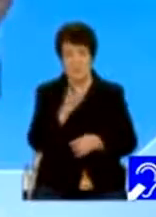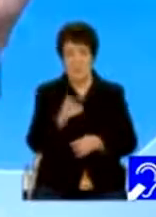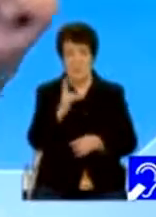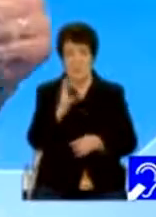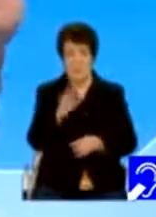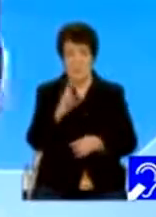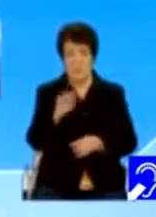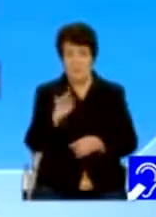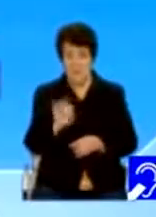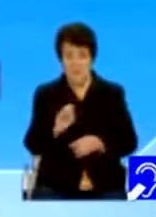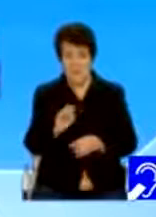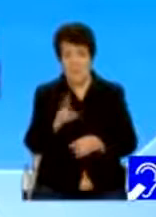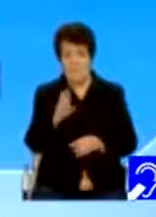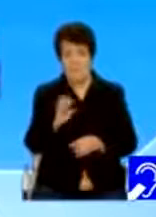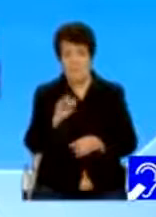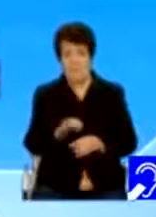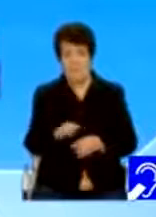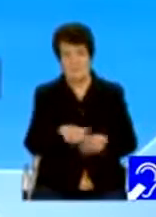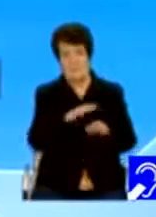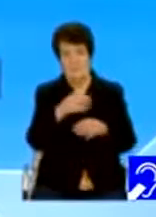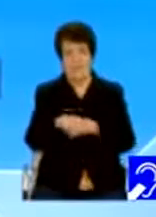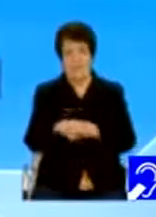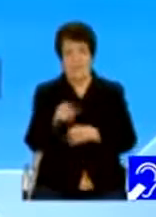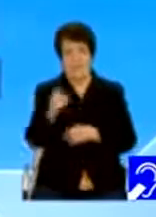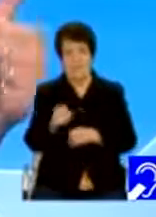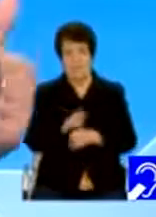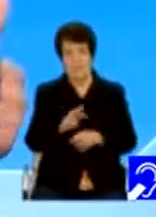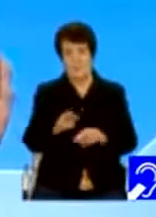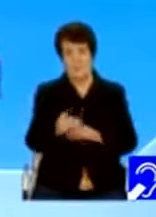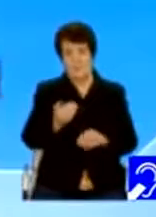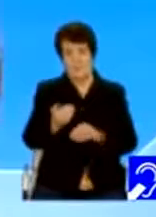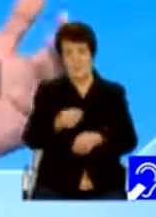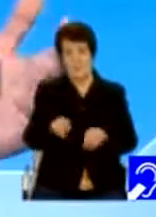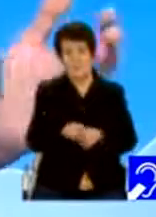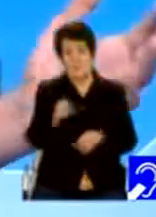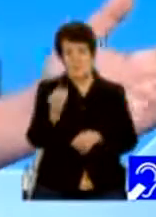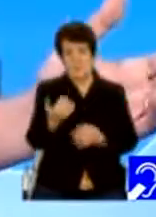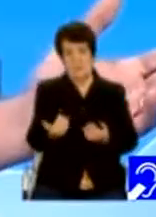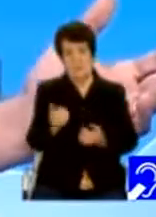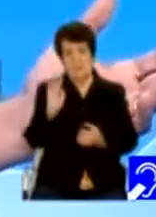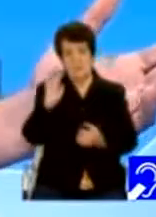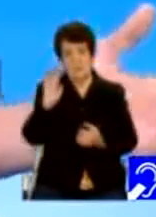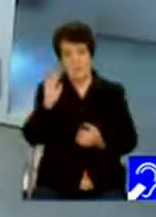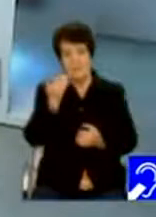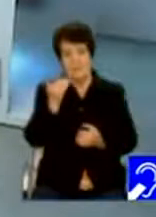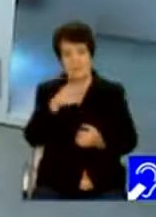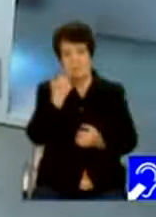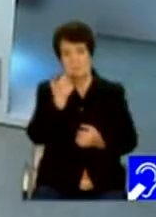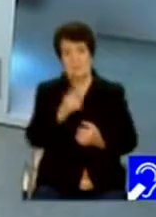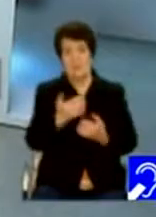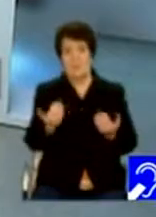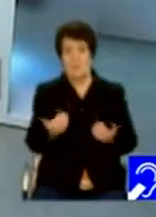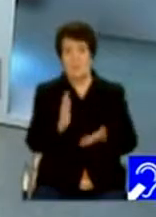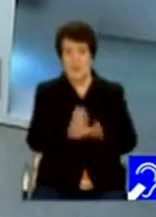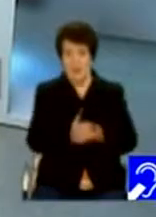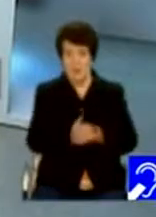cu Botnari și cu alt ministru de interne mai devreme. Și băieții ăștia au strâns atâția bani că eu acum nebunesc. Iau niște salarii la ăștia care îmblă prin